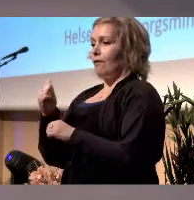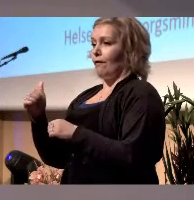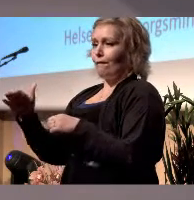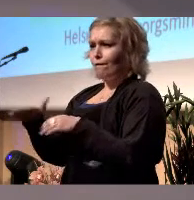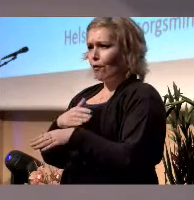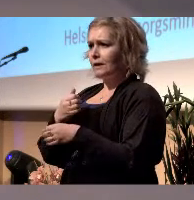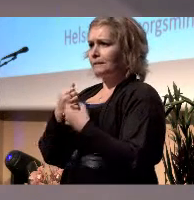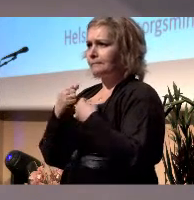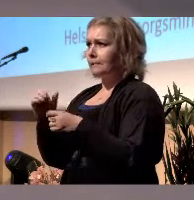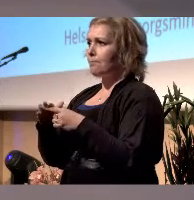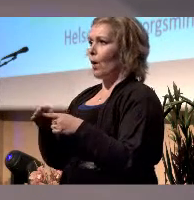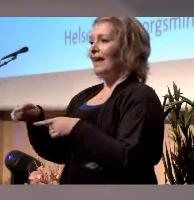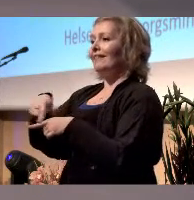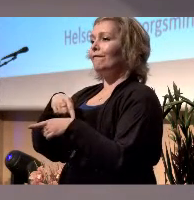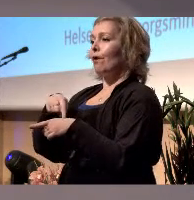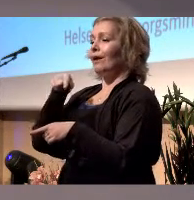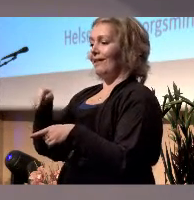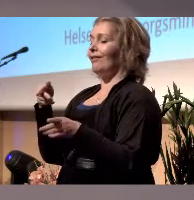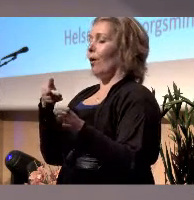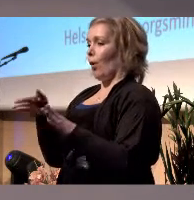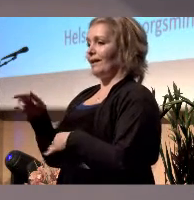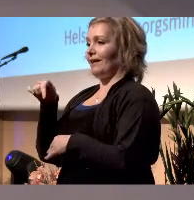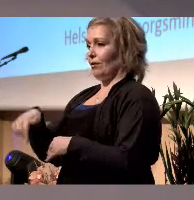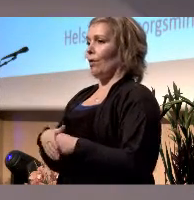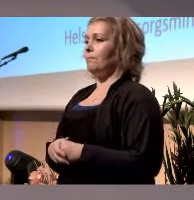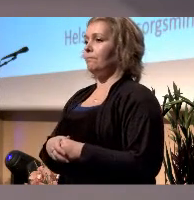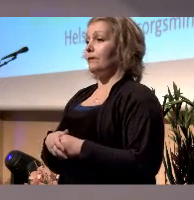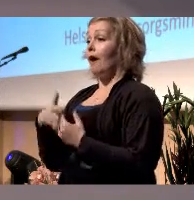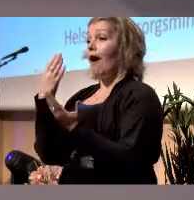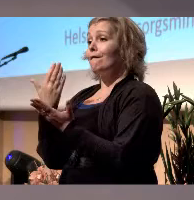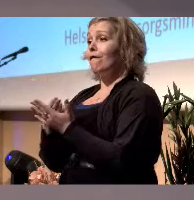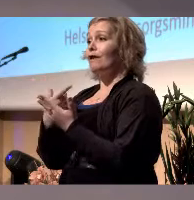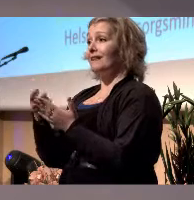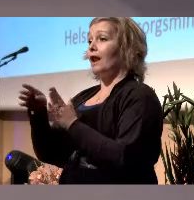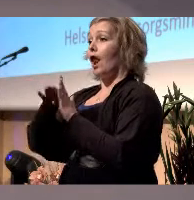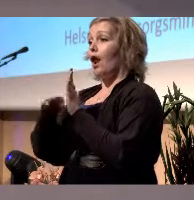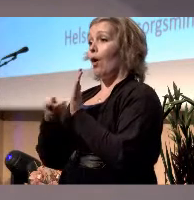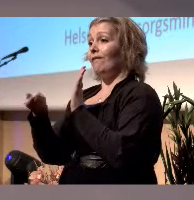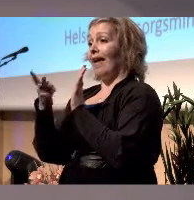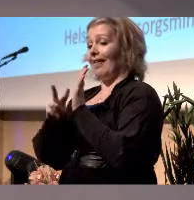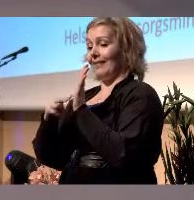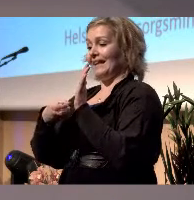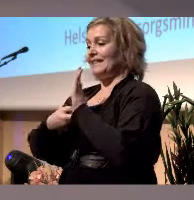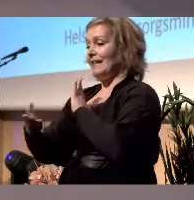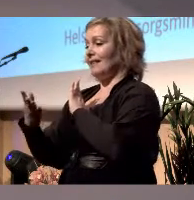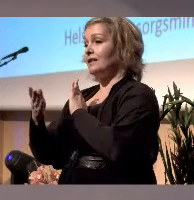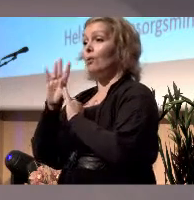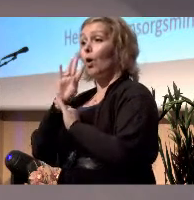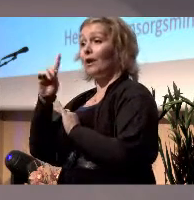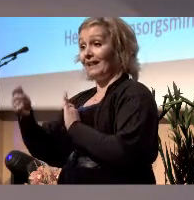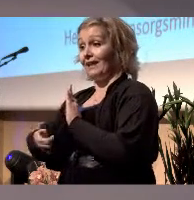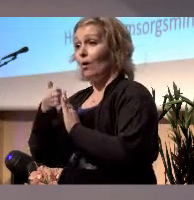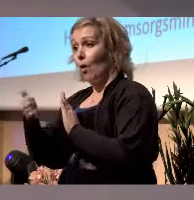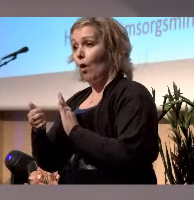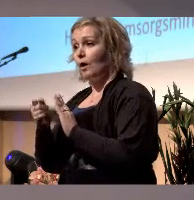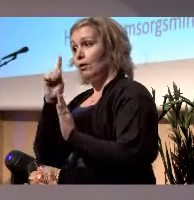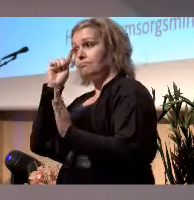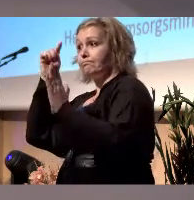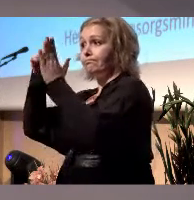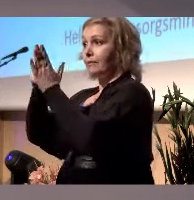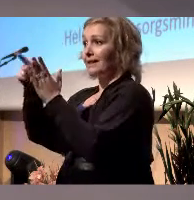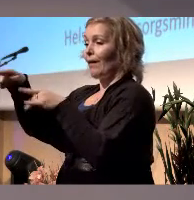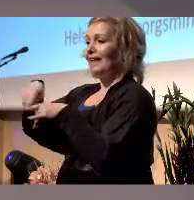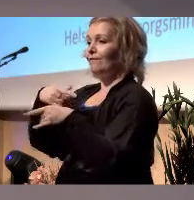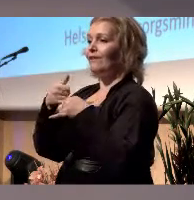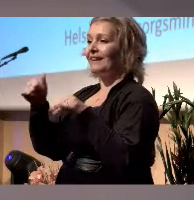fullt med å innføre denne ordningen. Forslag til lovendringer sendes på høring i år. Ambisjonen er å